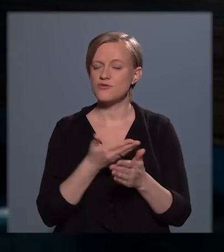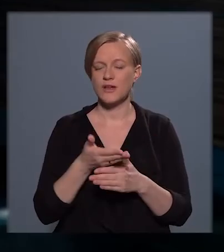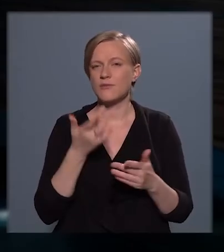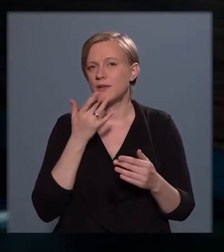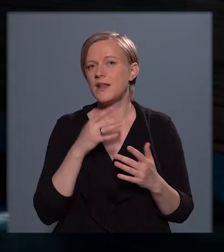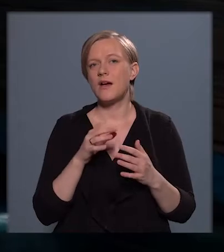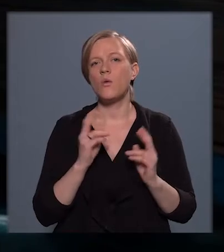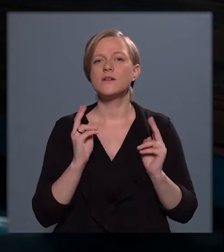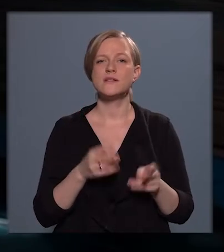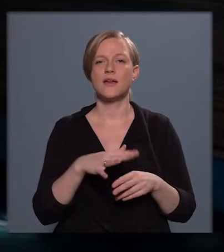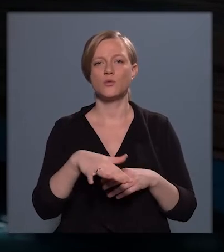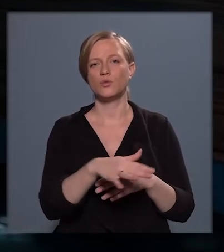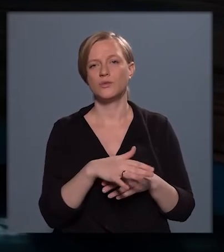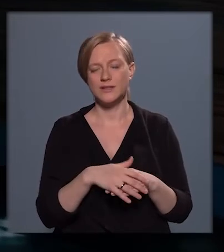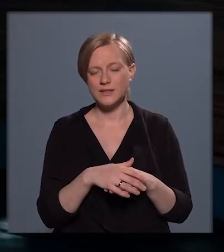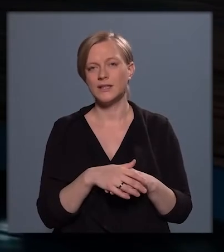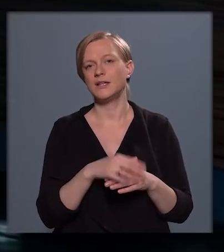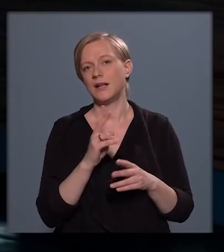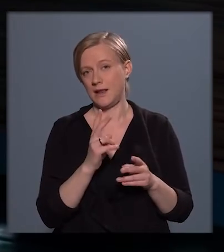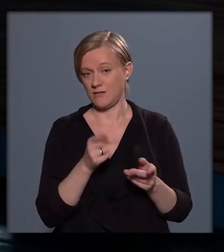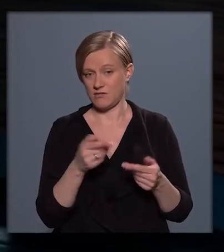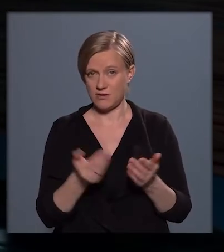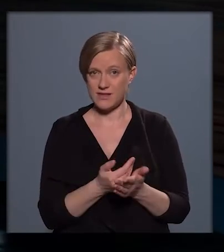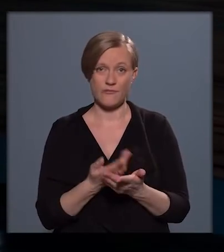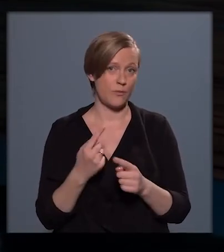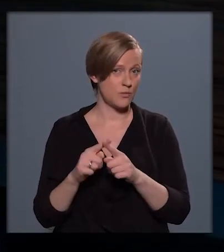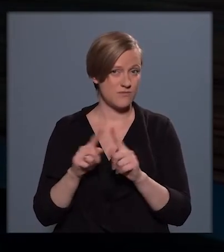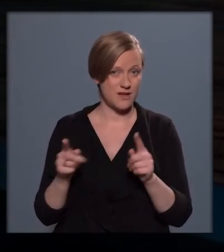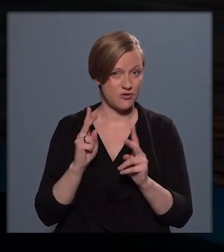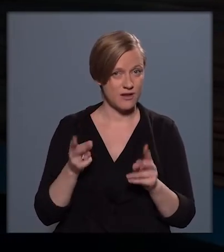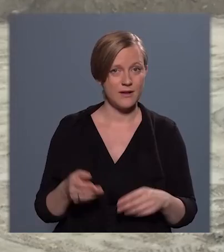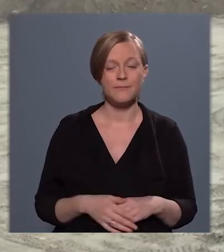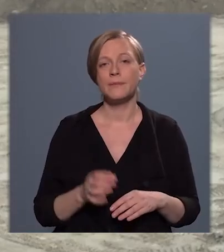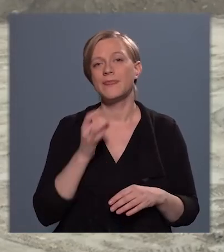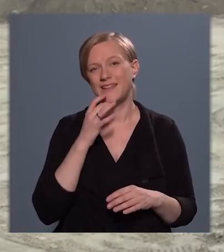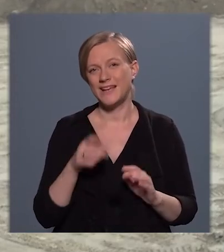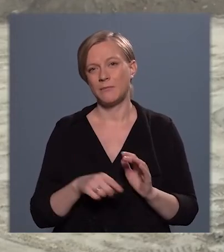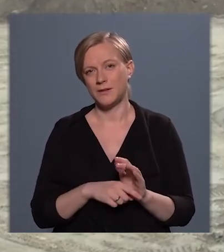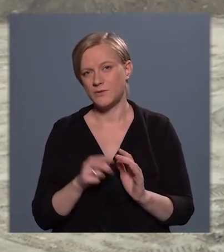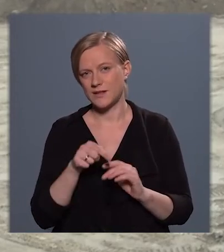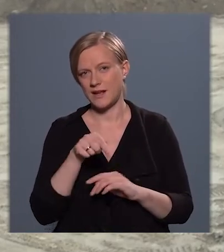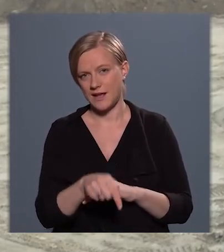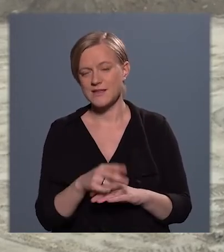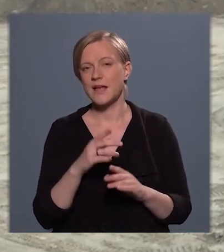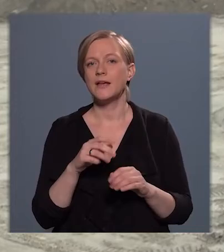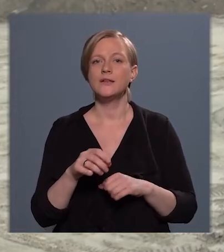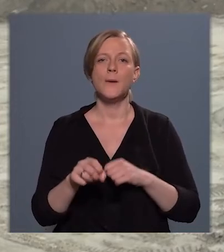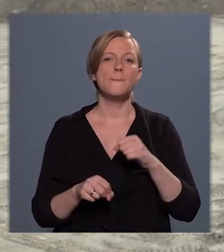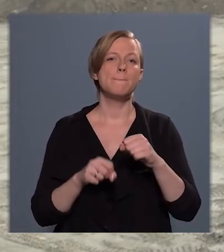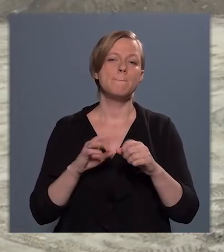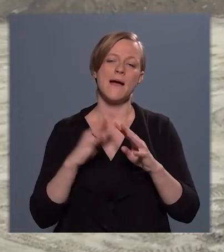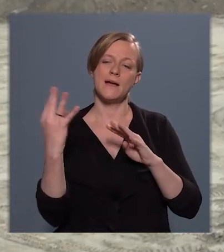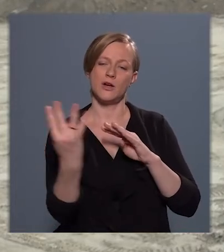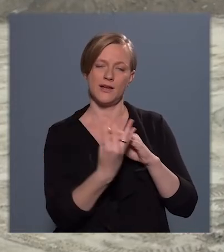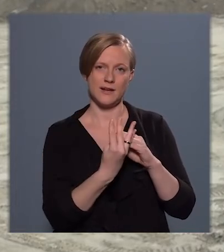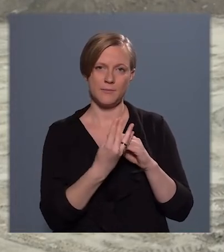országúti kerékpárra föl lehet-e menni, vagy kell valami plusz? Inkább mínusz kell erre, tehát egy pályakerékpár, attól pályakerékpár, nincs